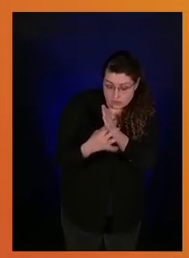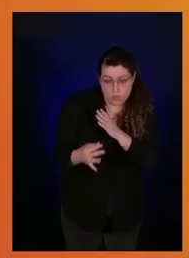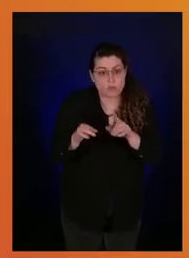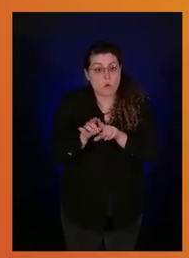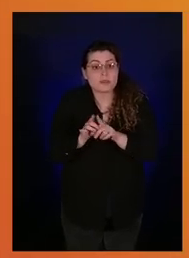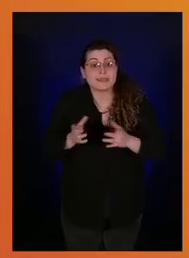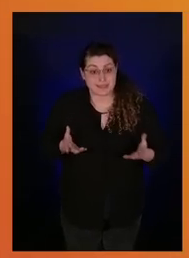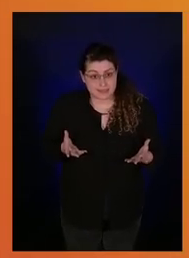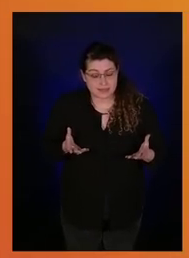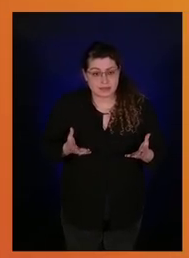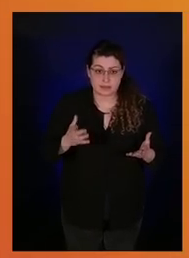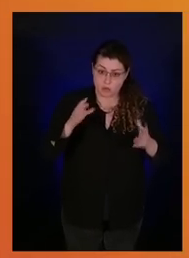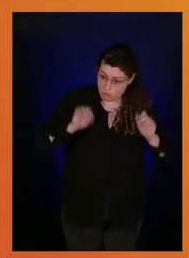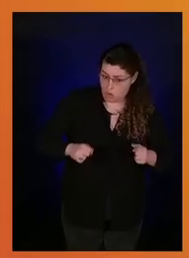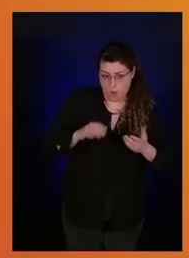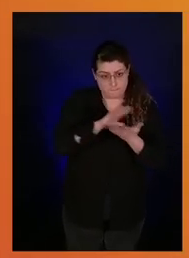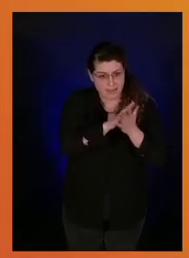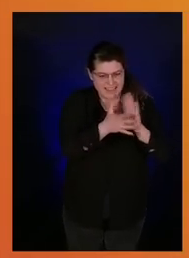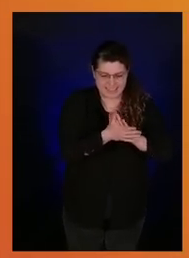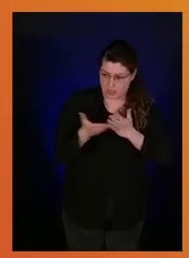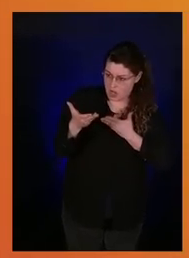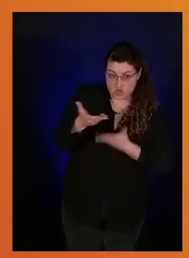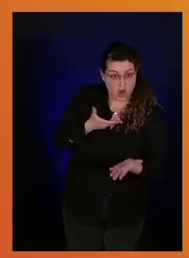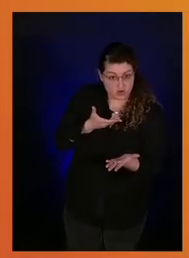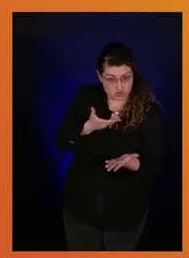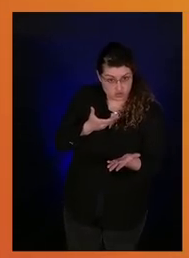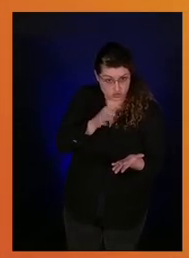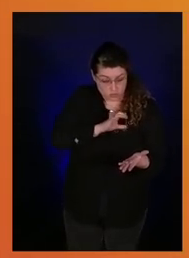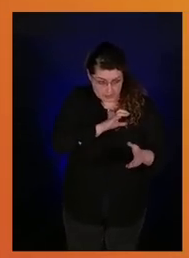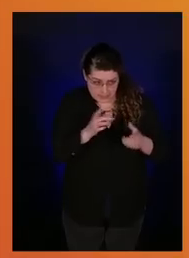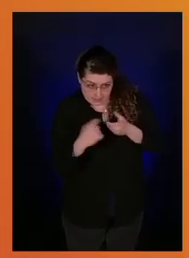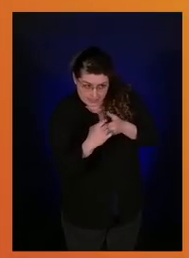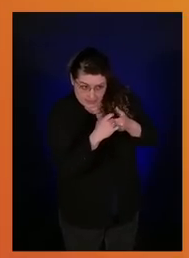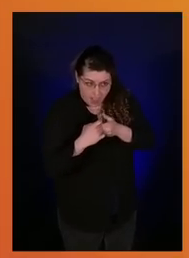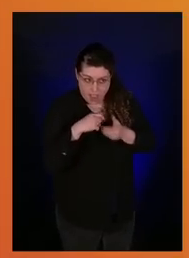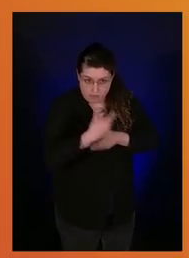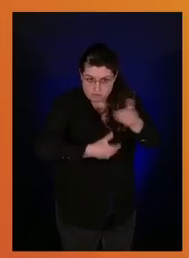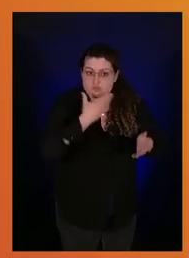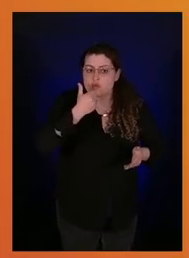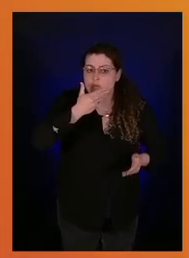d'échanges de pratiques pour s'entraider et améliorer notre vie syndicale.